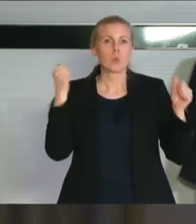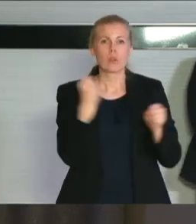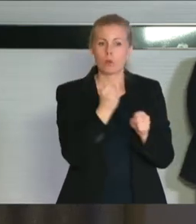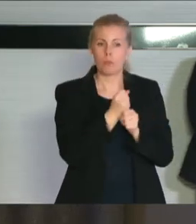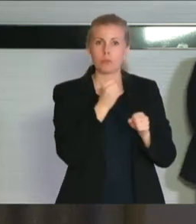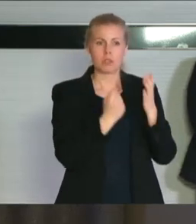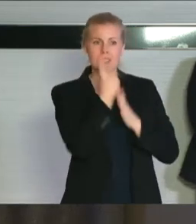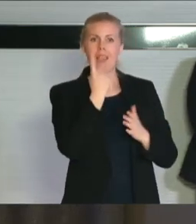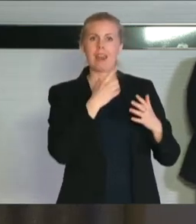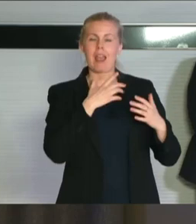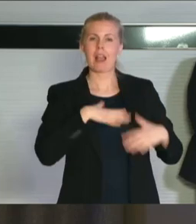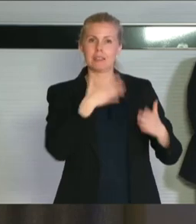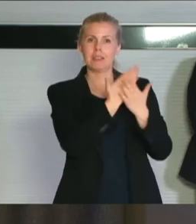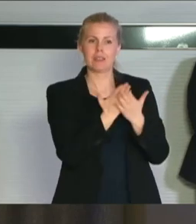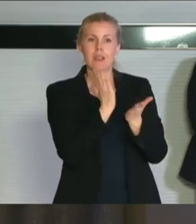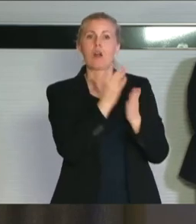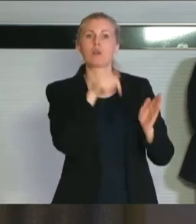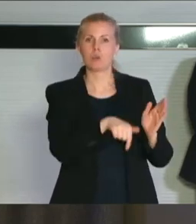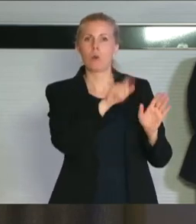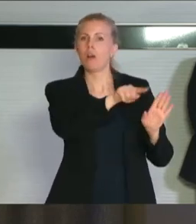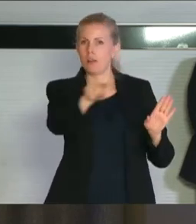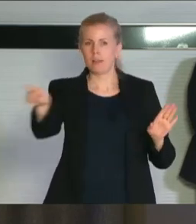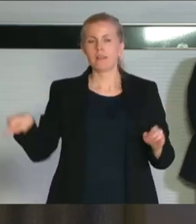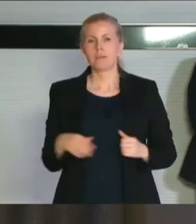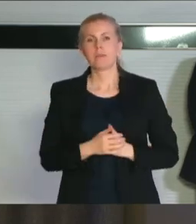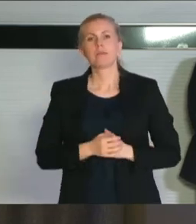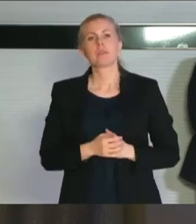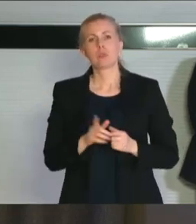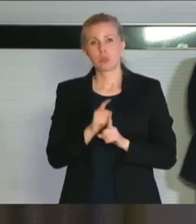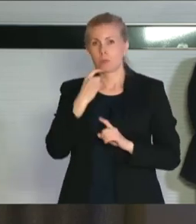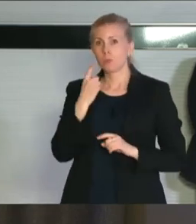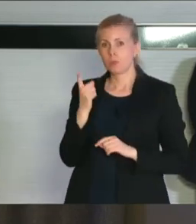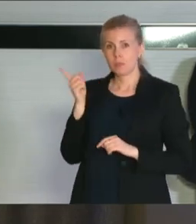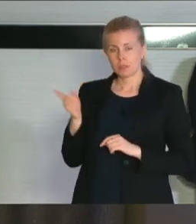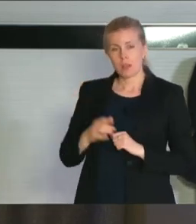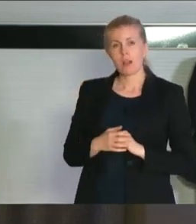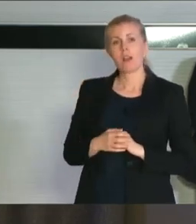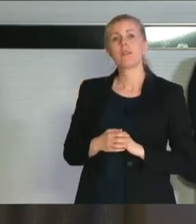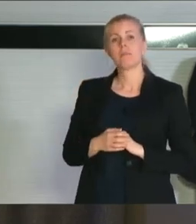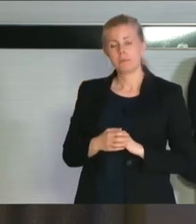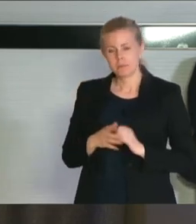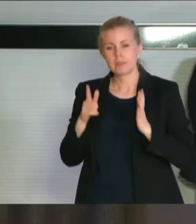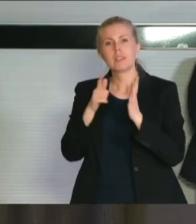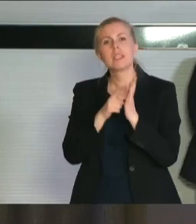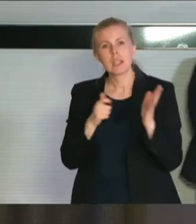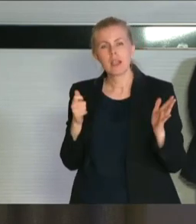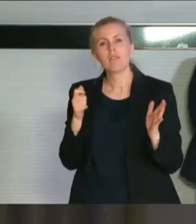i helsetjenesten. Så er det jo sånn som du er inne på, at det vil også kreve